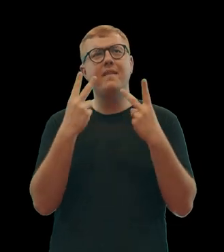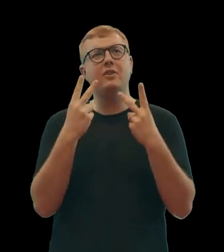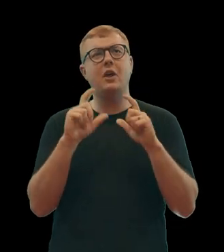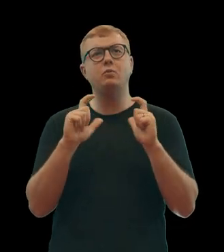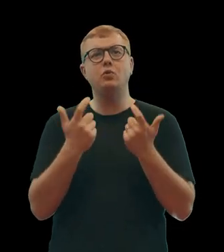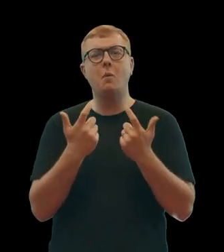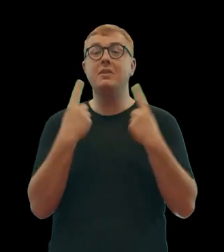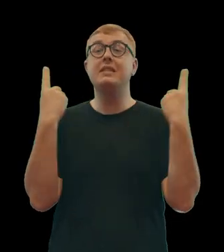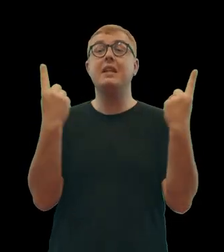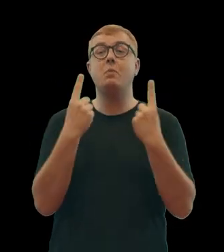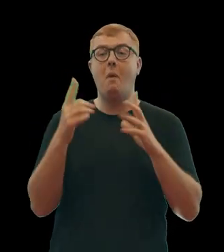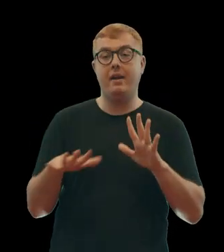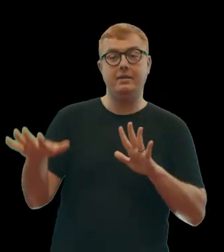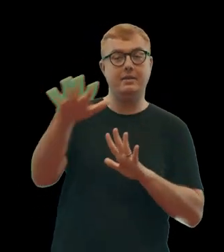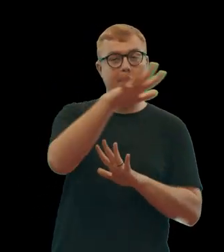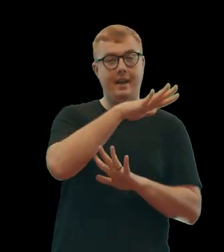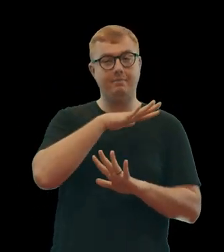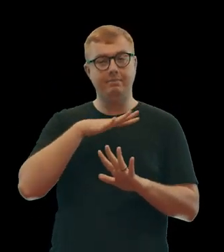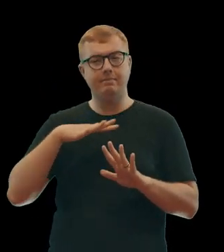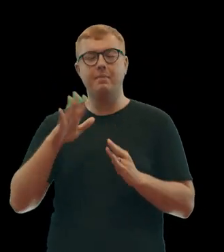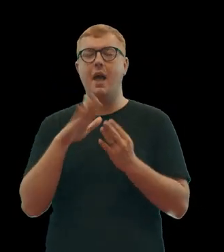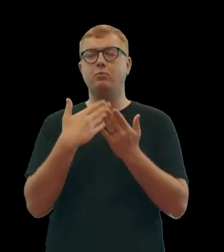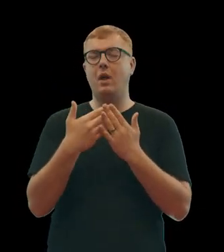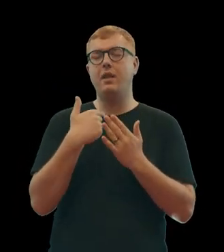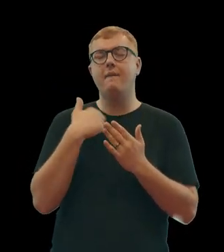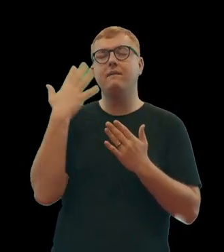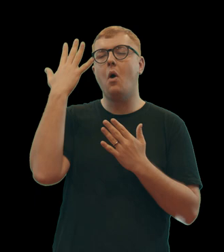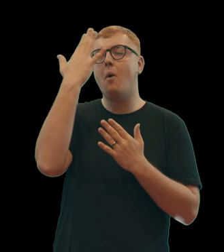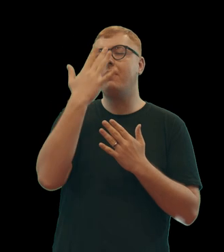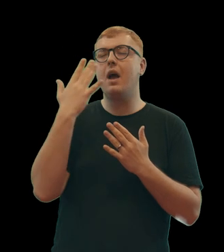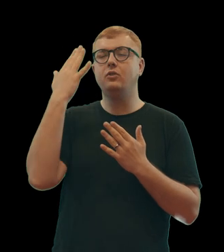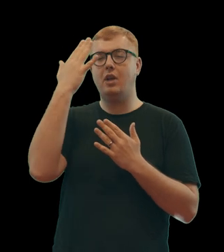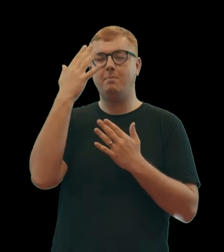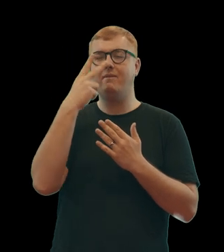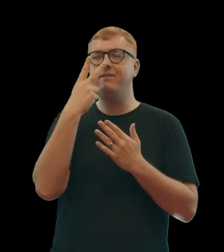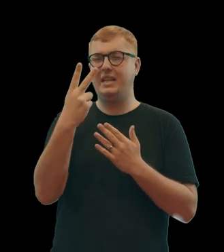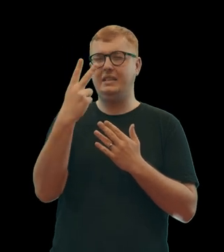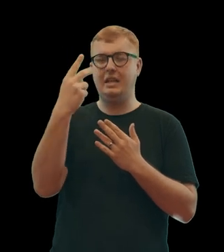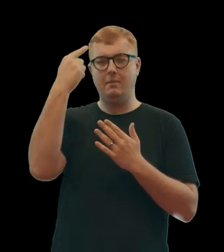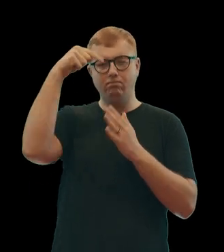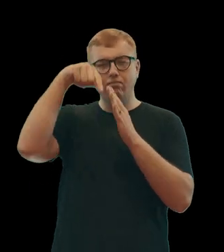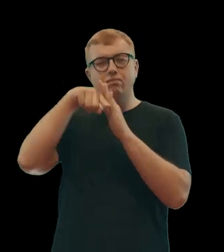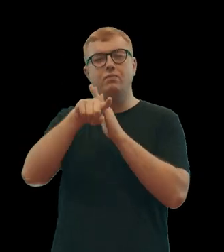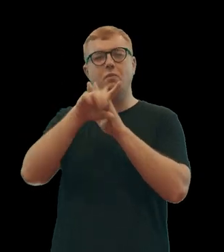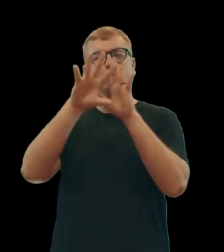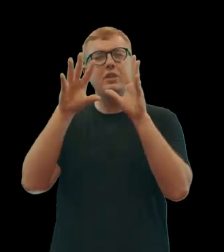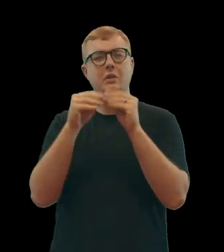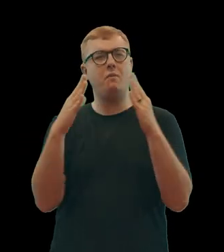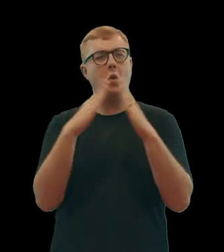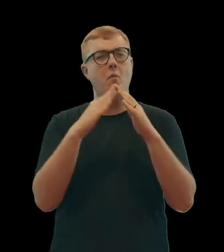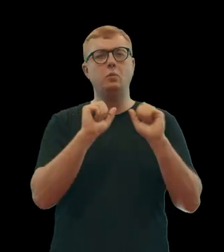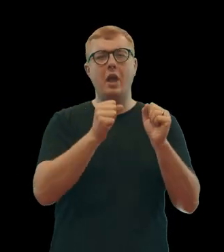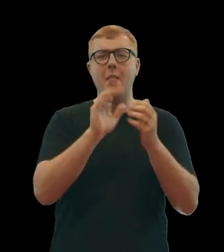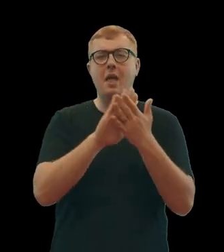się jakaś tam, jest jakaś sytuacja. Ja na przykład oczami wyobraźni gdzieś tam w głowie widzę, że to wszystko się, nie wiem, u mnie w domu